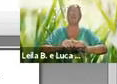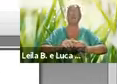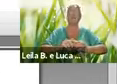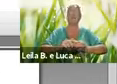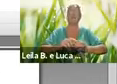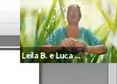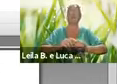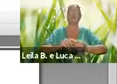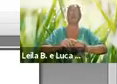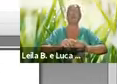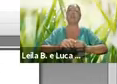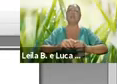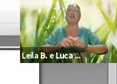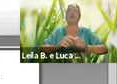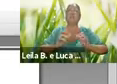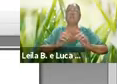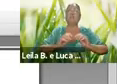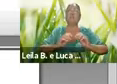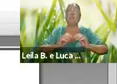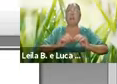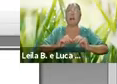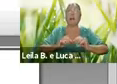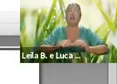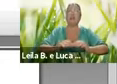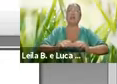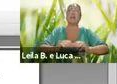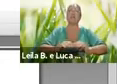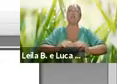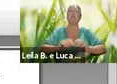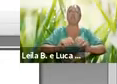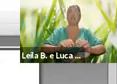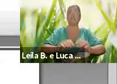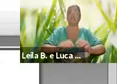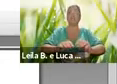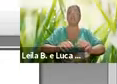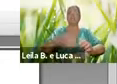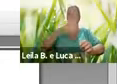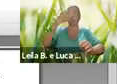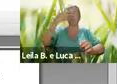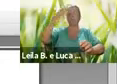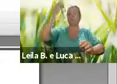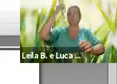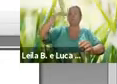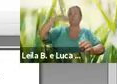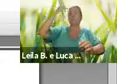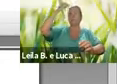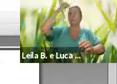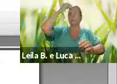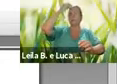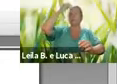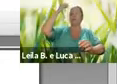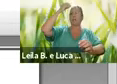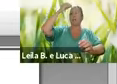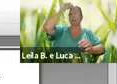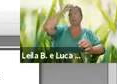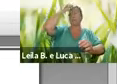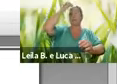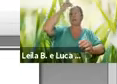sistema nervoso, i nuclei ghiandolari e i plessi, che sono i plessi solari,